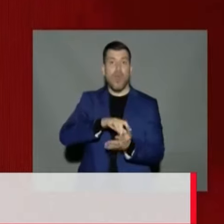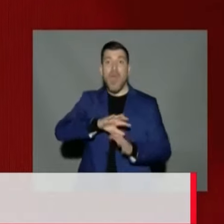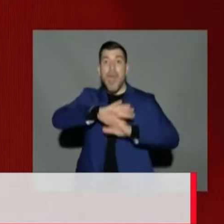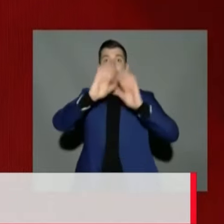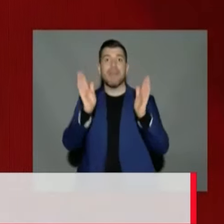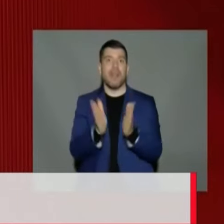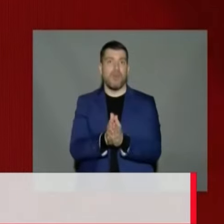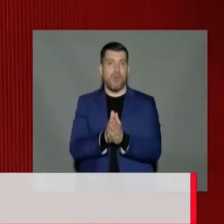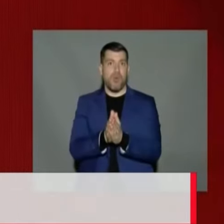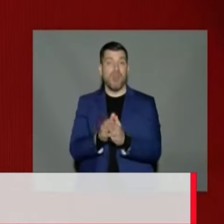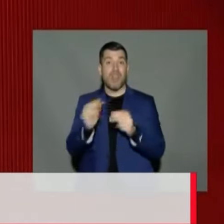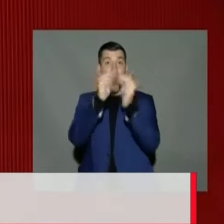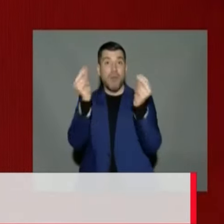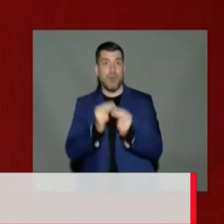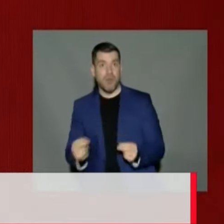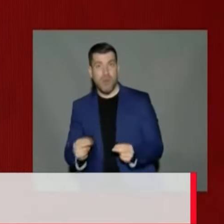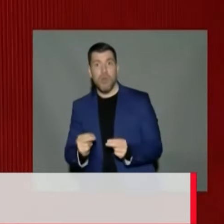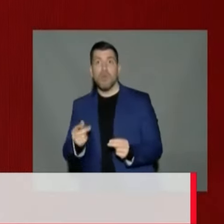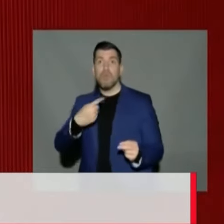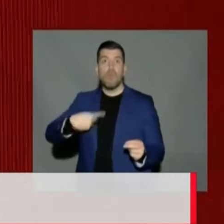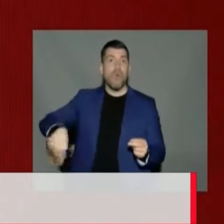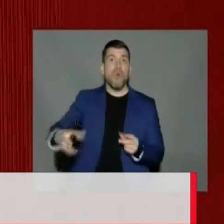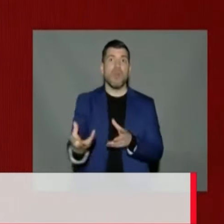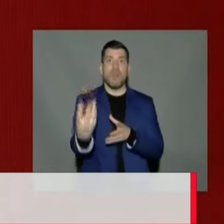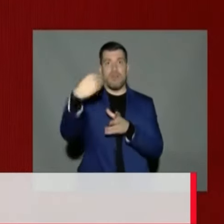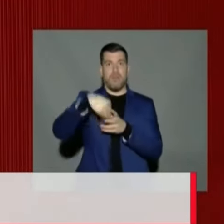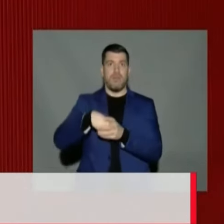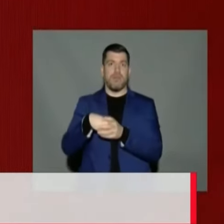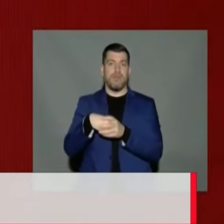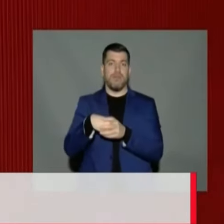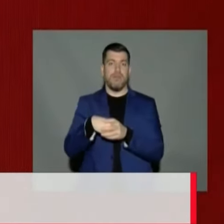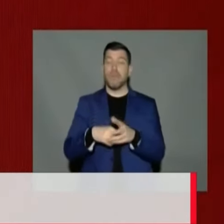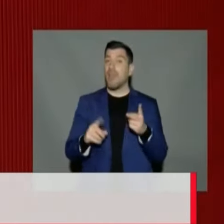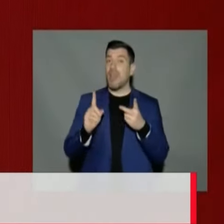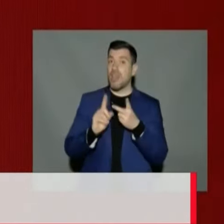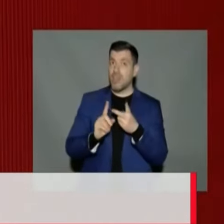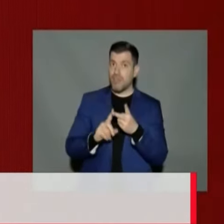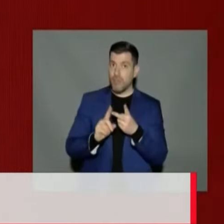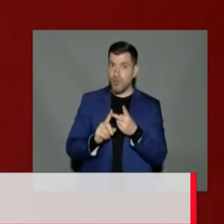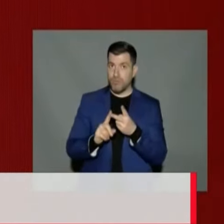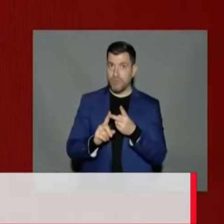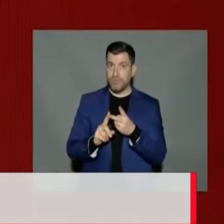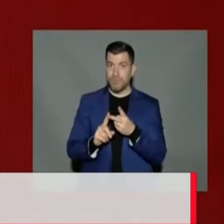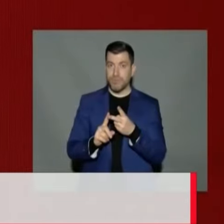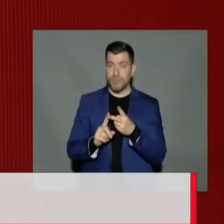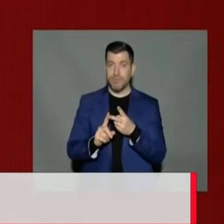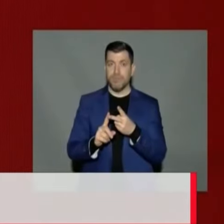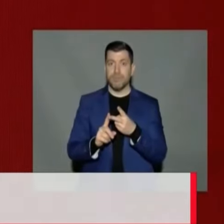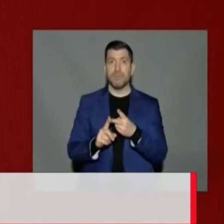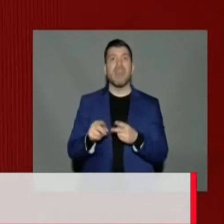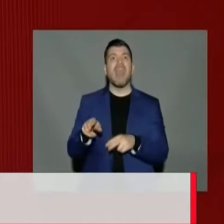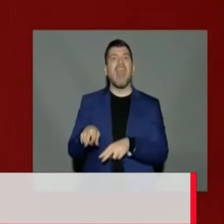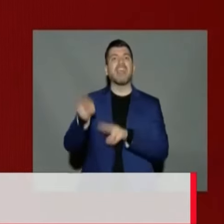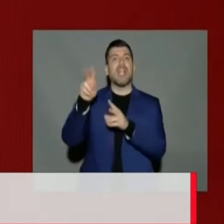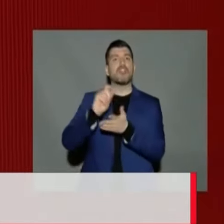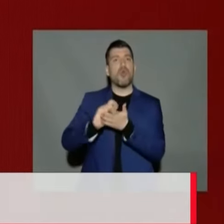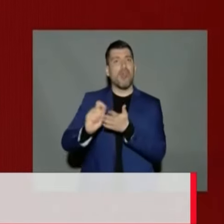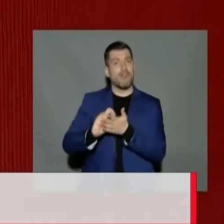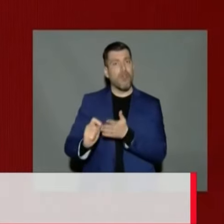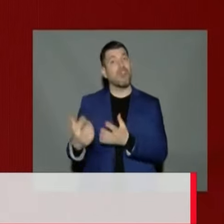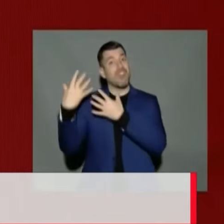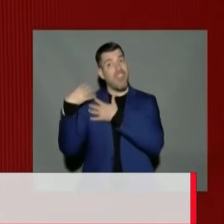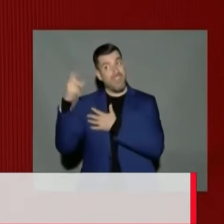αποτελεσματικό, συνθετικό και συμπεριληπτικό. Δεύτερον, με ευθύνη του εκτελεστικού γραφείου και του